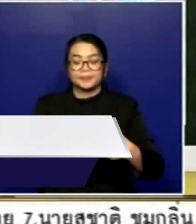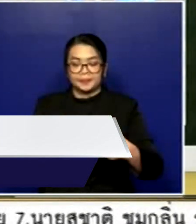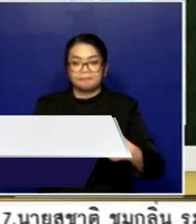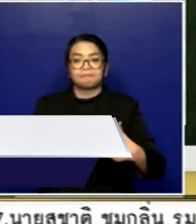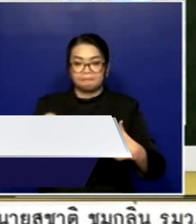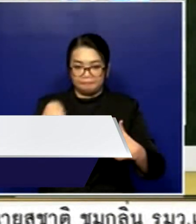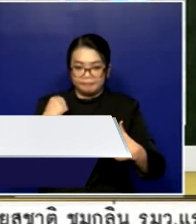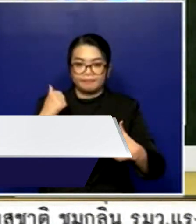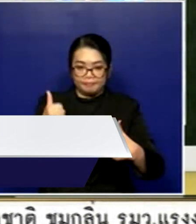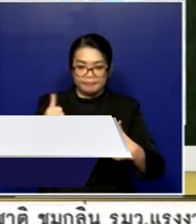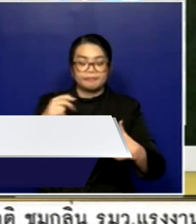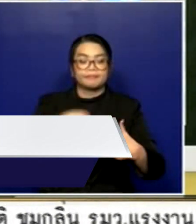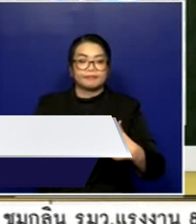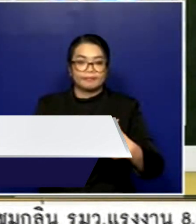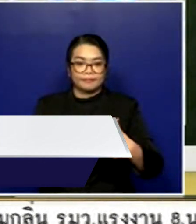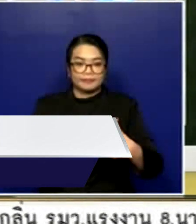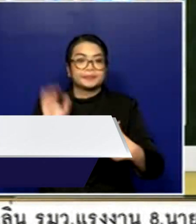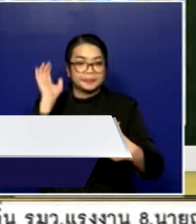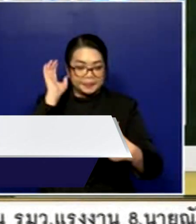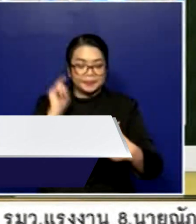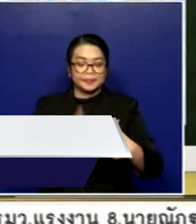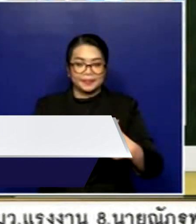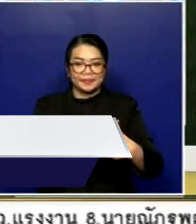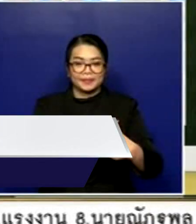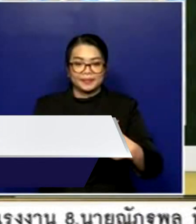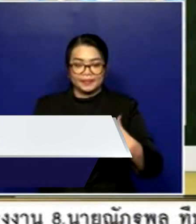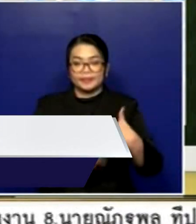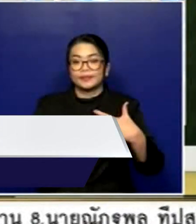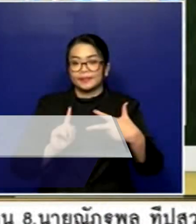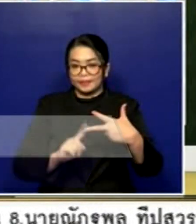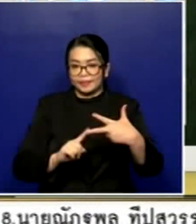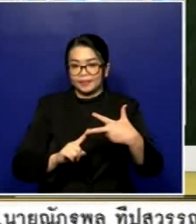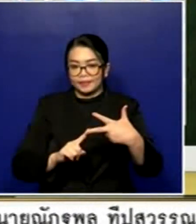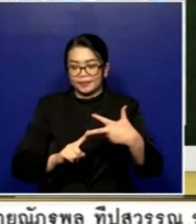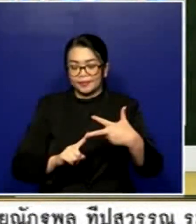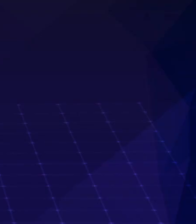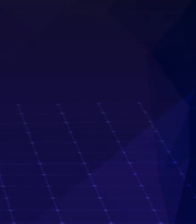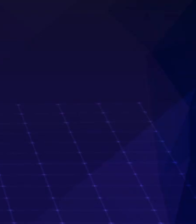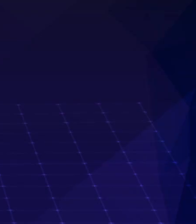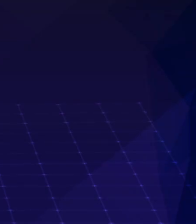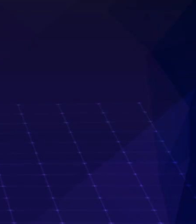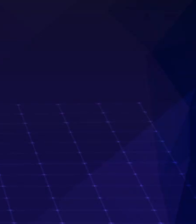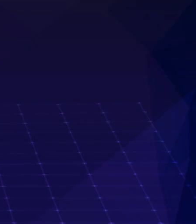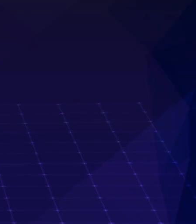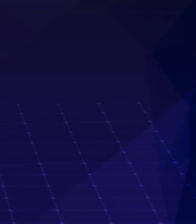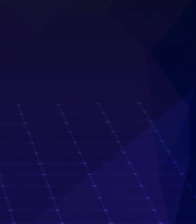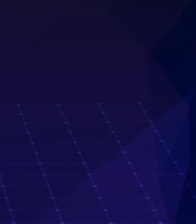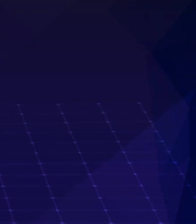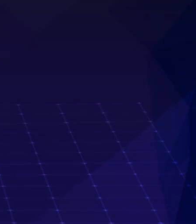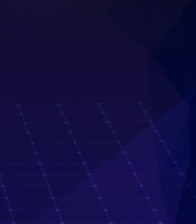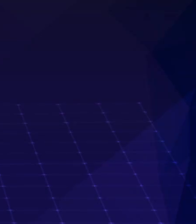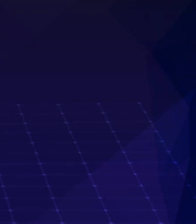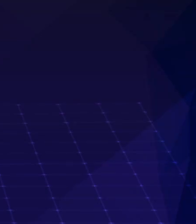มีงูเห่า 4คนเนี่ยไปโหวตให้กับอีกฝ่ายนึงนะครับบอกว่าเรื่องนี้ไม่ได้นิ่งนอนใจในพรรคเนี่ยมีคณะกรรมการ